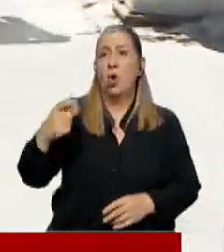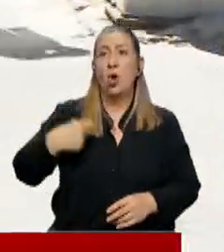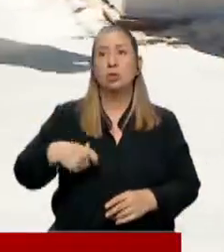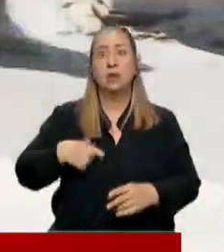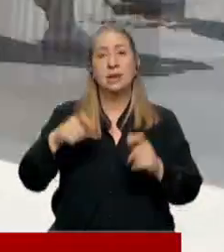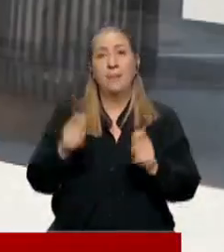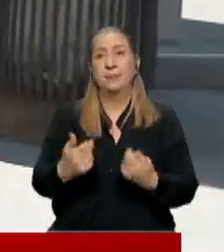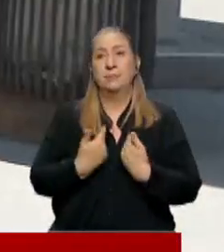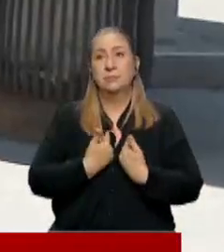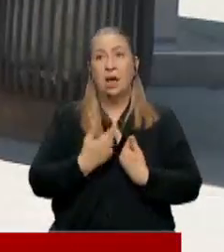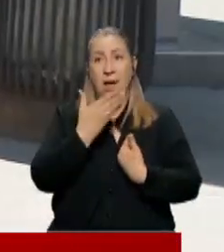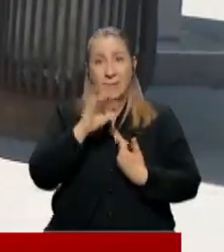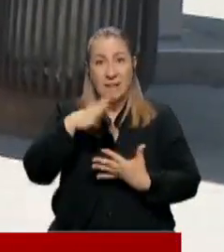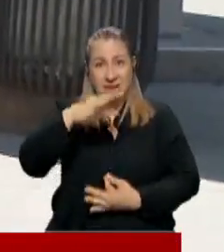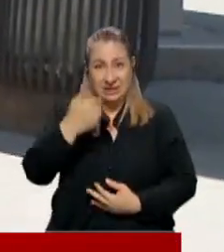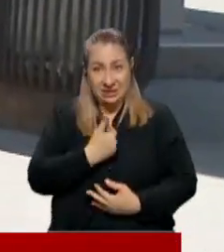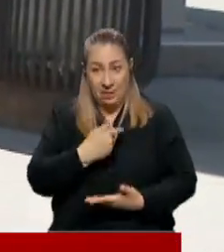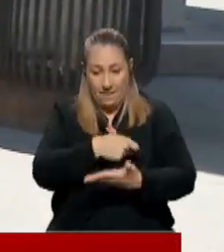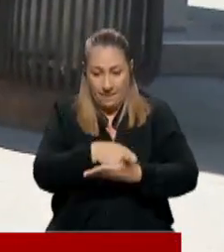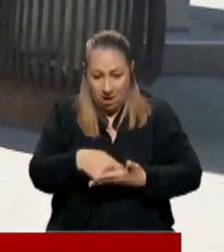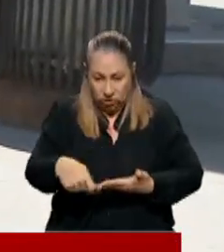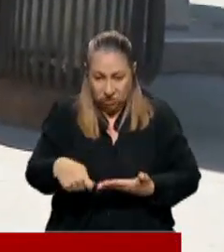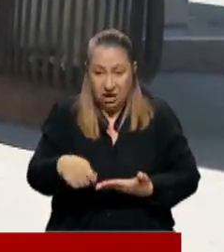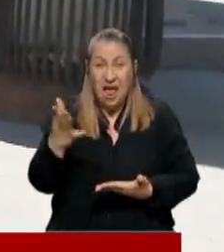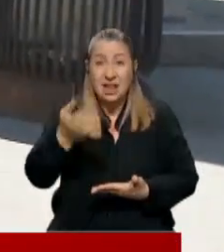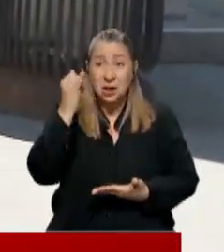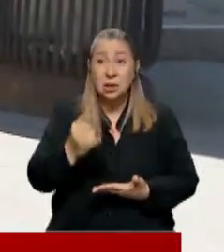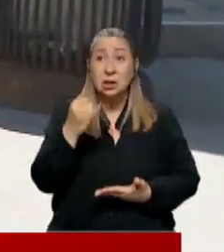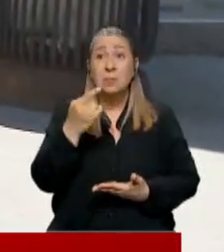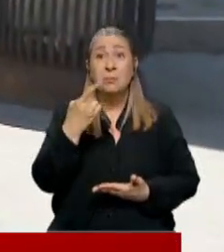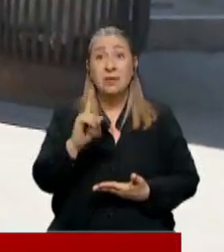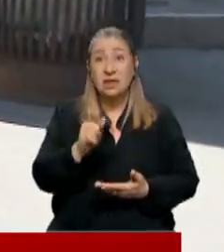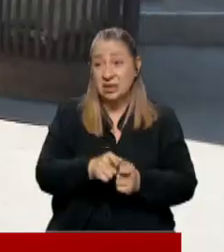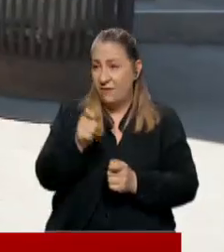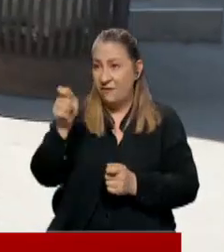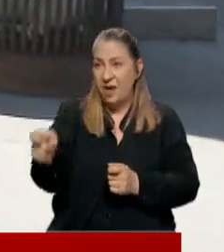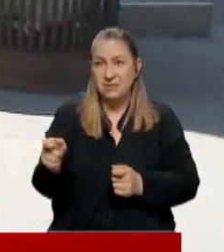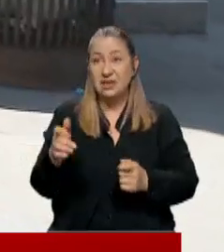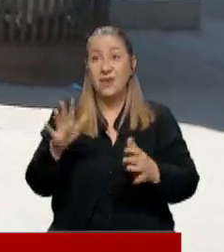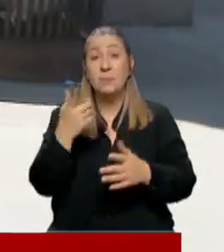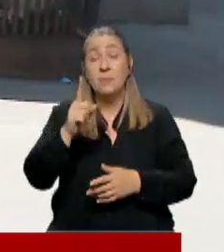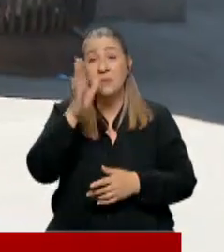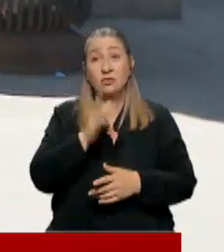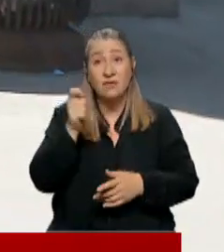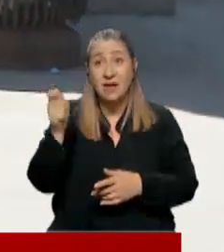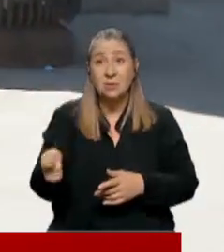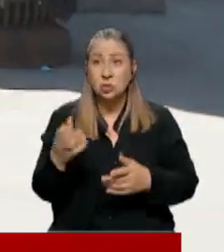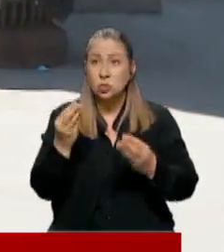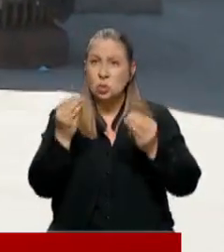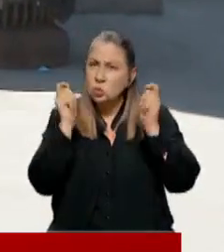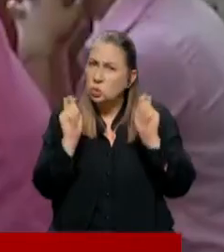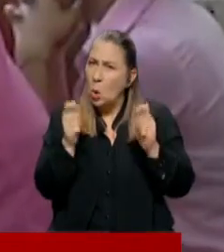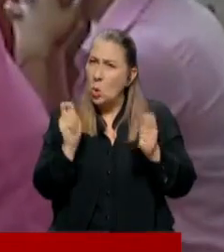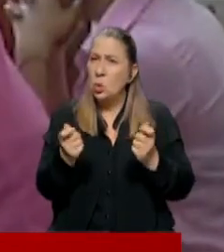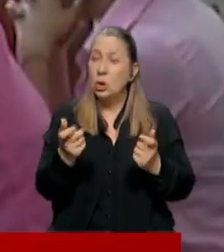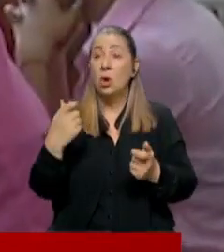özelde çektirdim. Emekli bir insanın maaşının en aşağı 1000 lirasını vermesi ya da 1500 lirasını vermesi çok zor bir